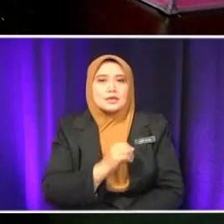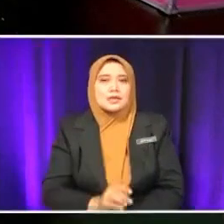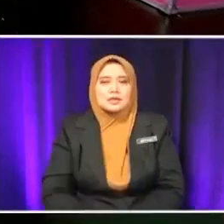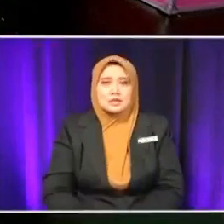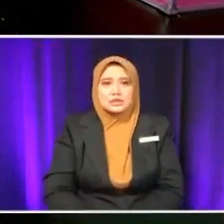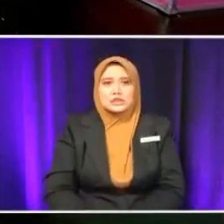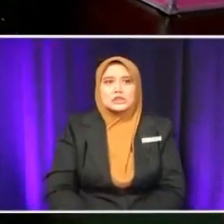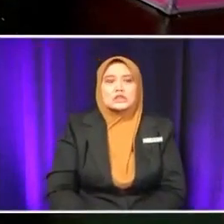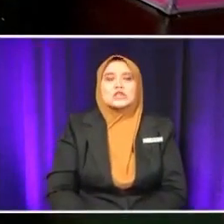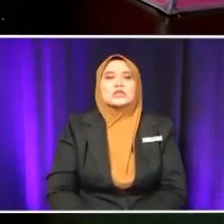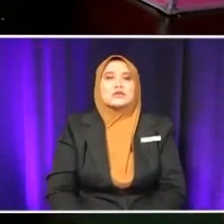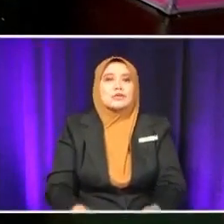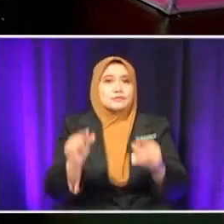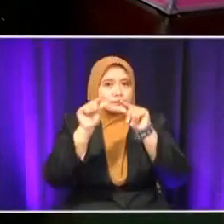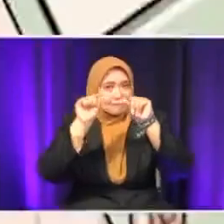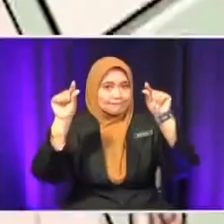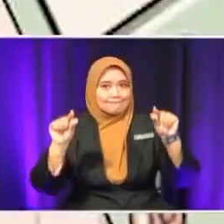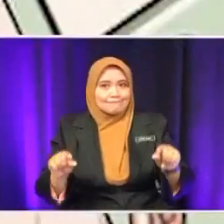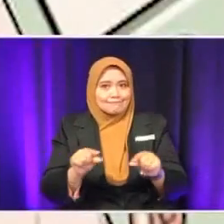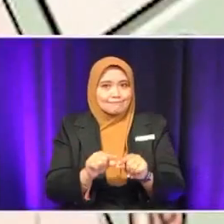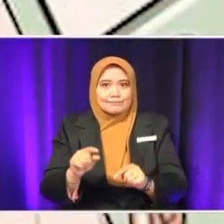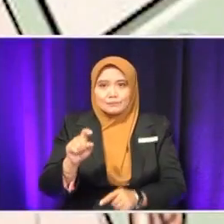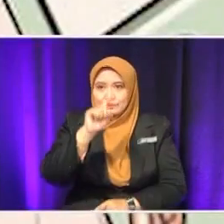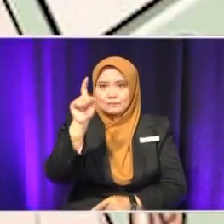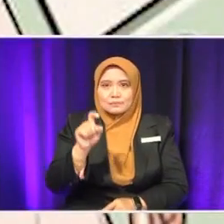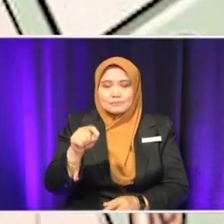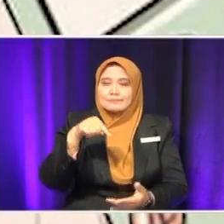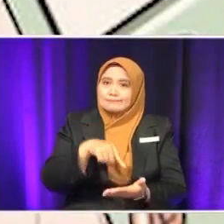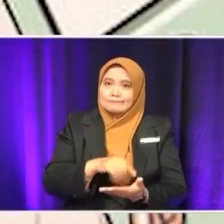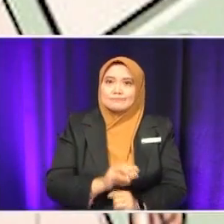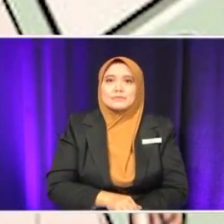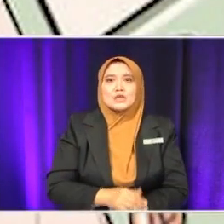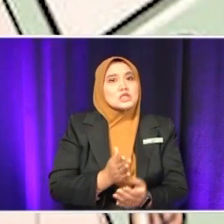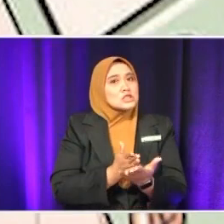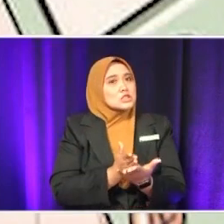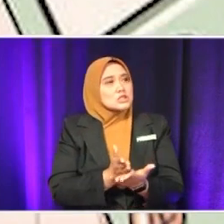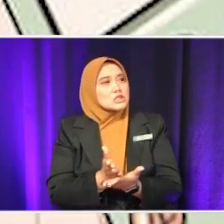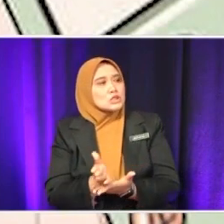Boleh semua? Boleh cikgu. Okey. Baik, kita tengok seterusnya.